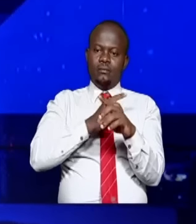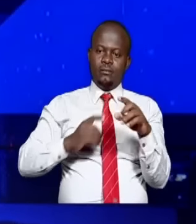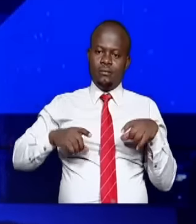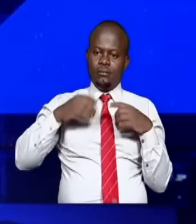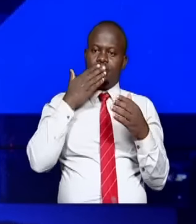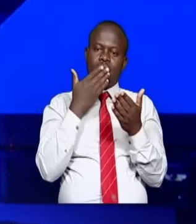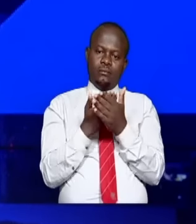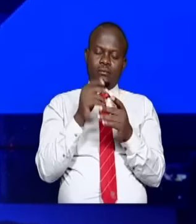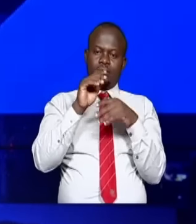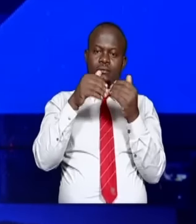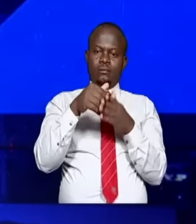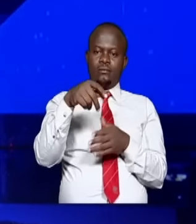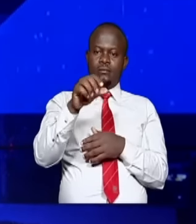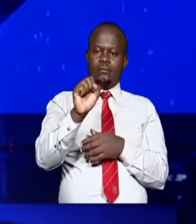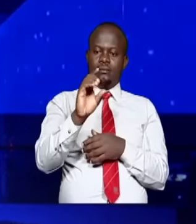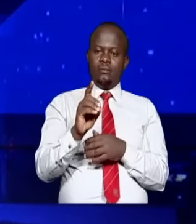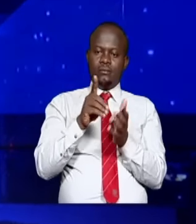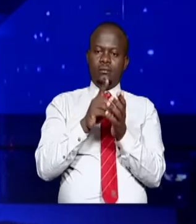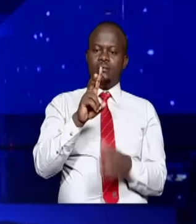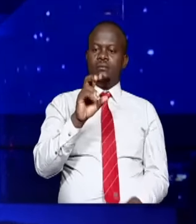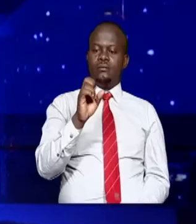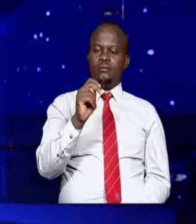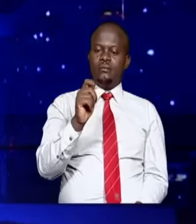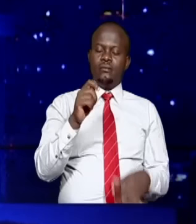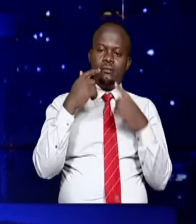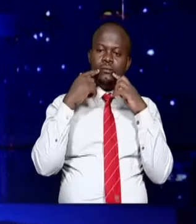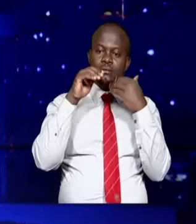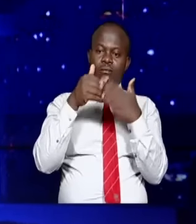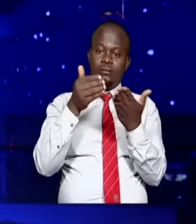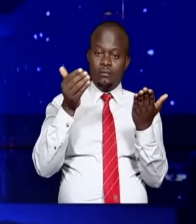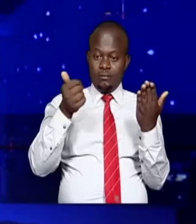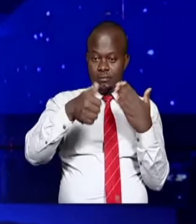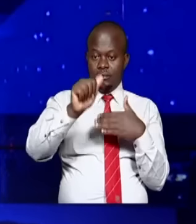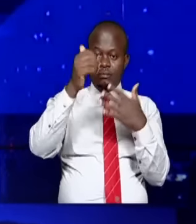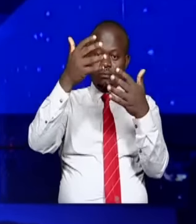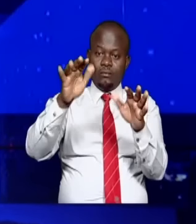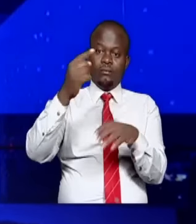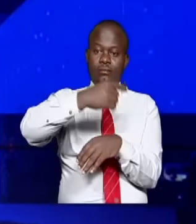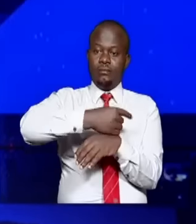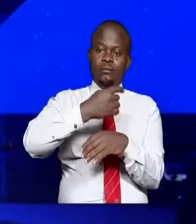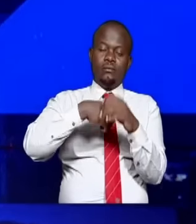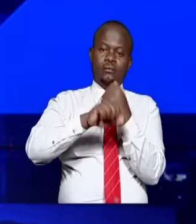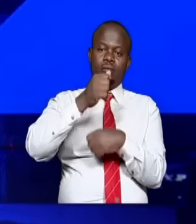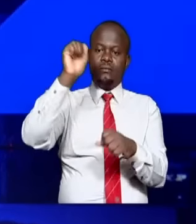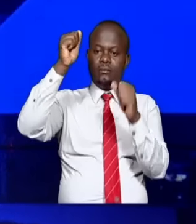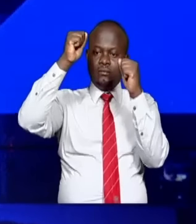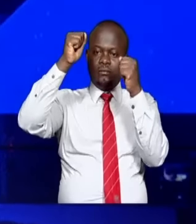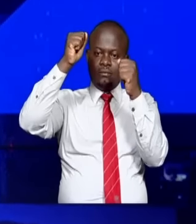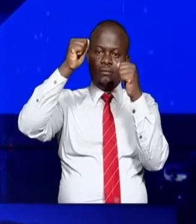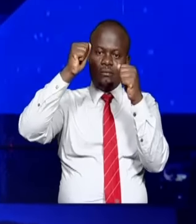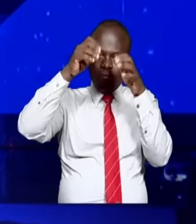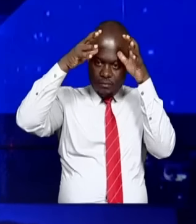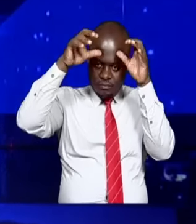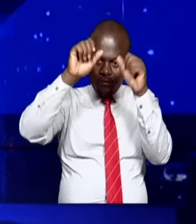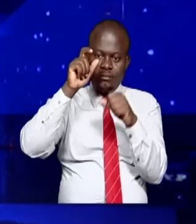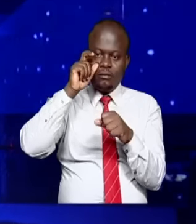n'imibereho myiza y'abaturage PSD Dr. Vincent Biruta yavuze ko ishyaka rye rimaze iminsi mu bikorwa byo kwamamaza kandida perezida